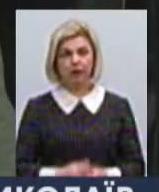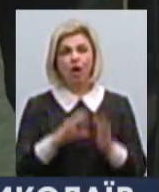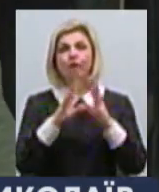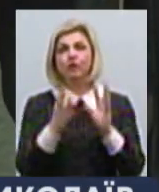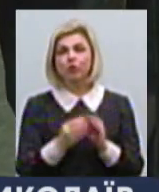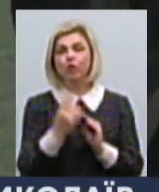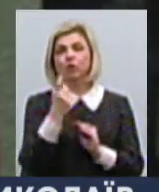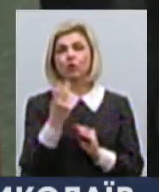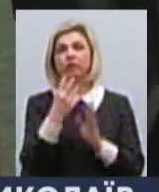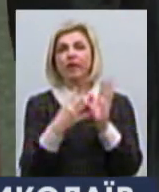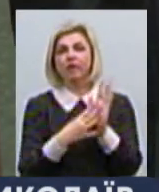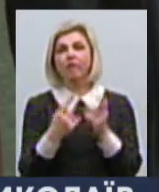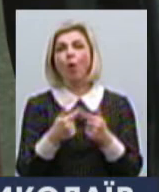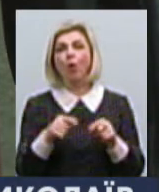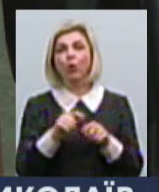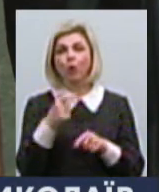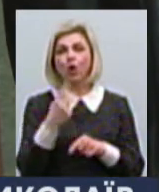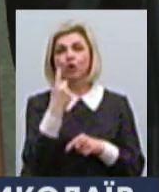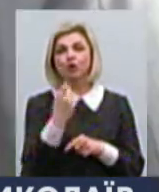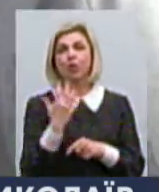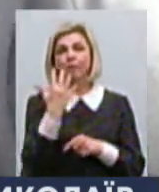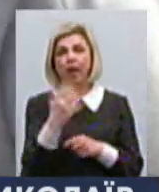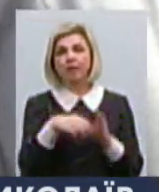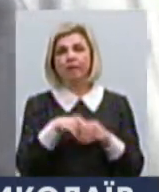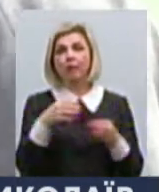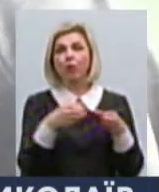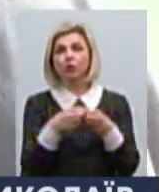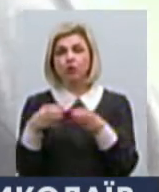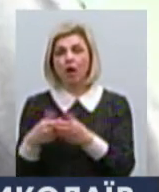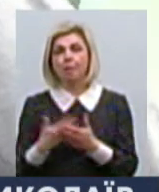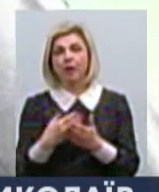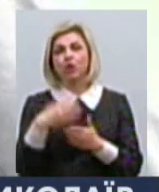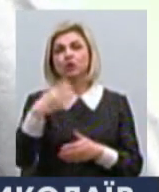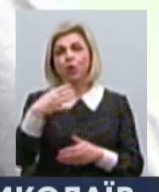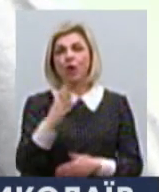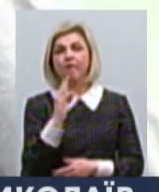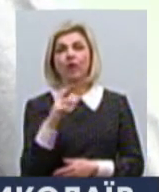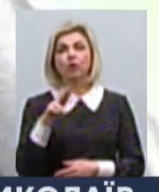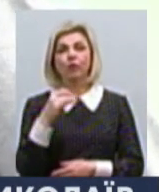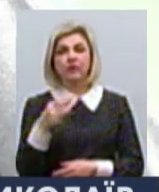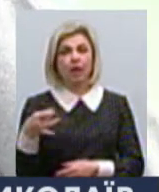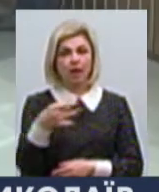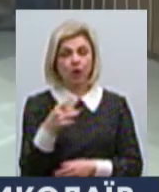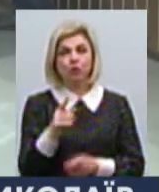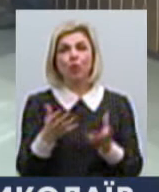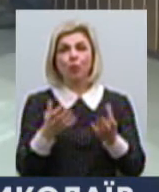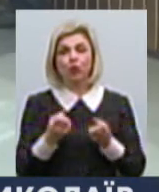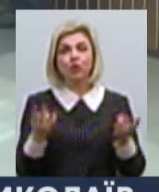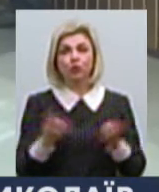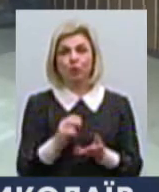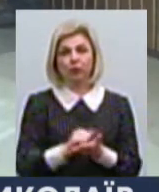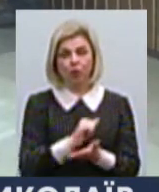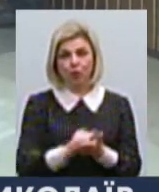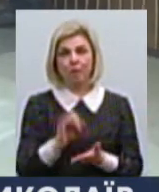складі 129-го округу 105 виборчих дільниць, з них близько 40 – Вітовського району. Щоб отримати необхідну документацію